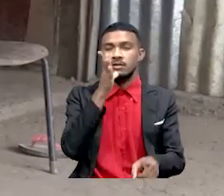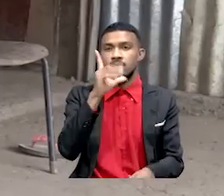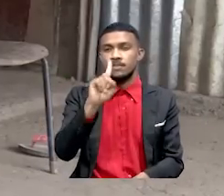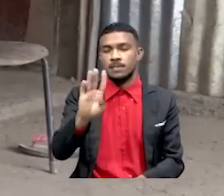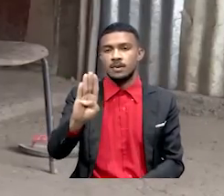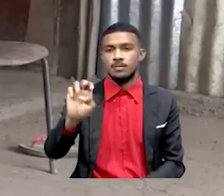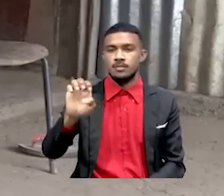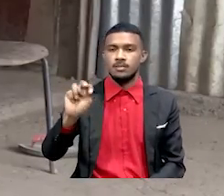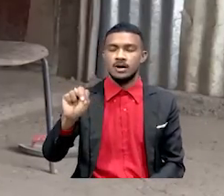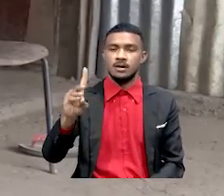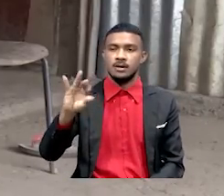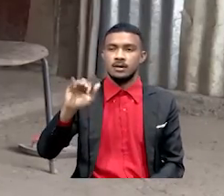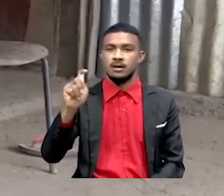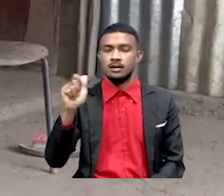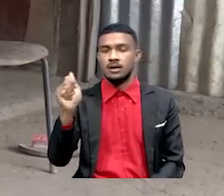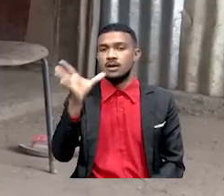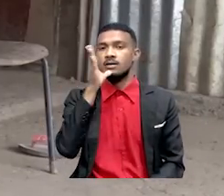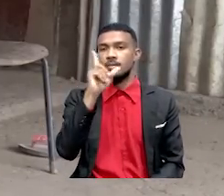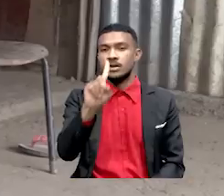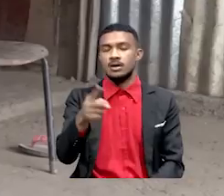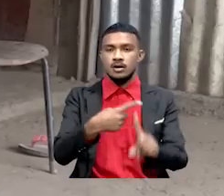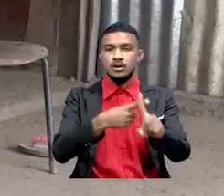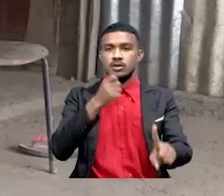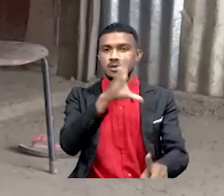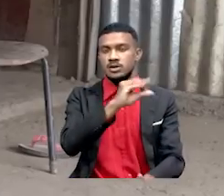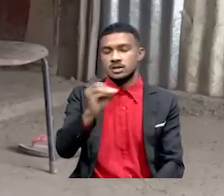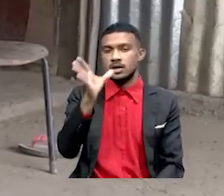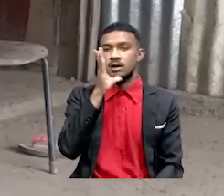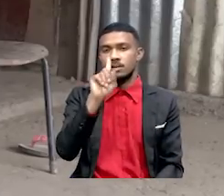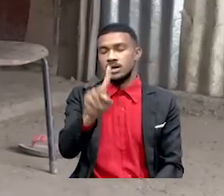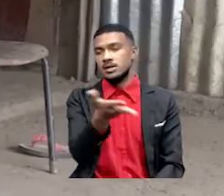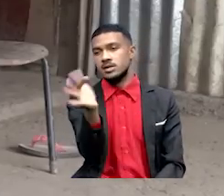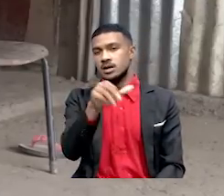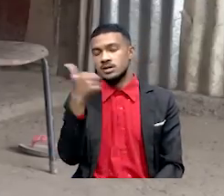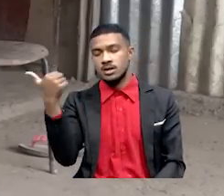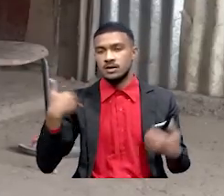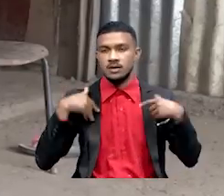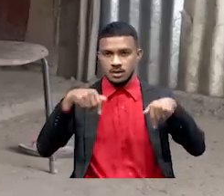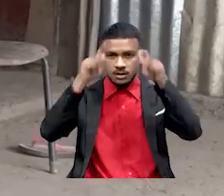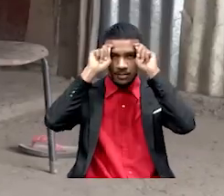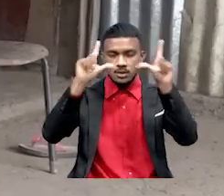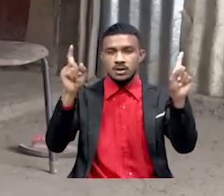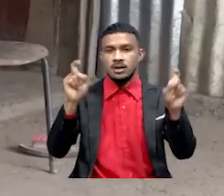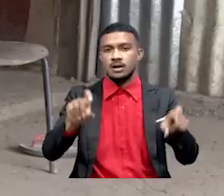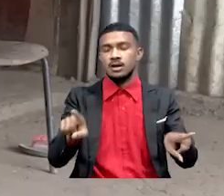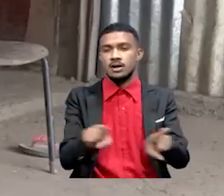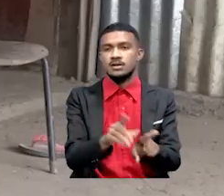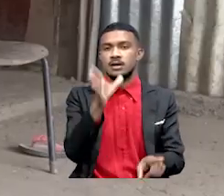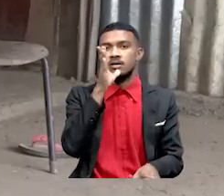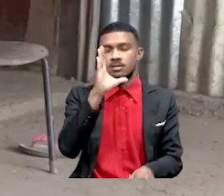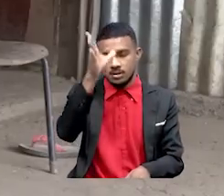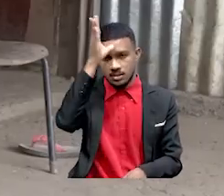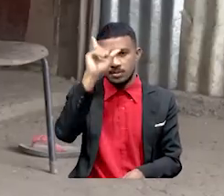bendita de Jesus, no dar inan ida husi inan faluk sira seluk iha Timor Leste nebe tengki sai inang no aman dala